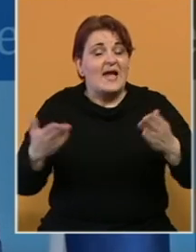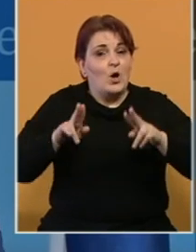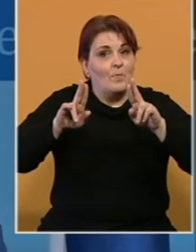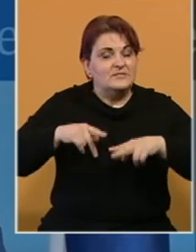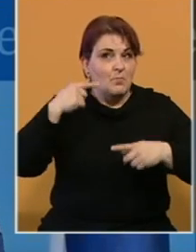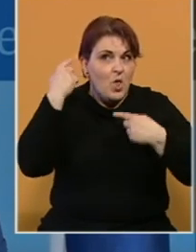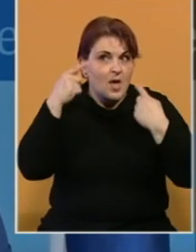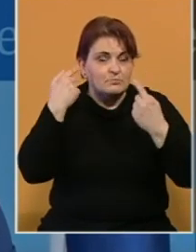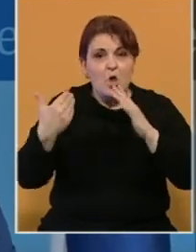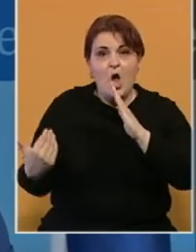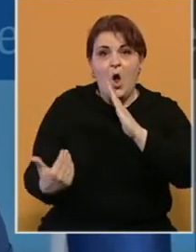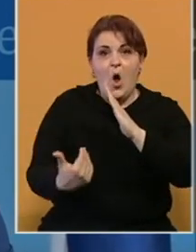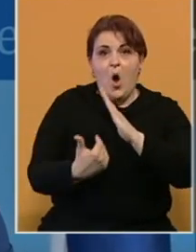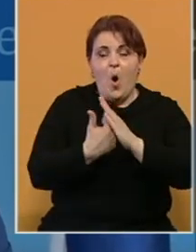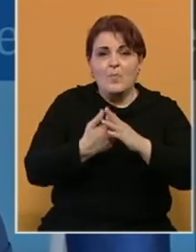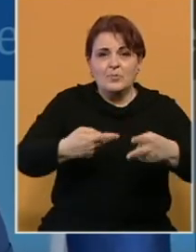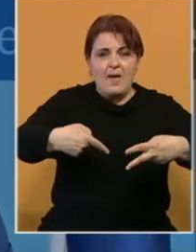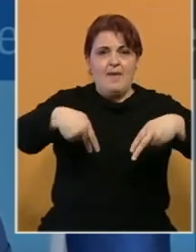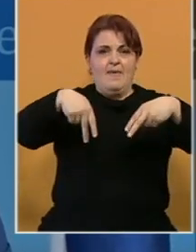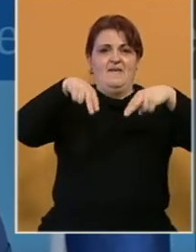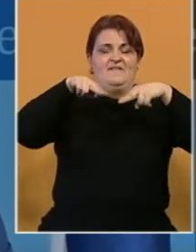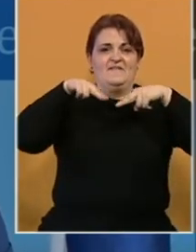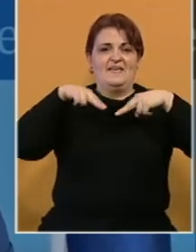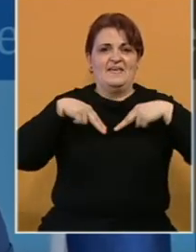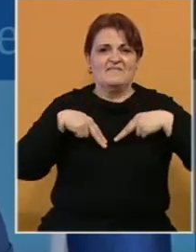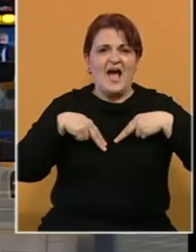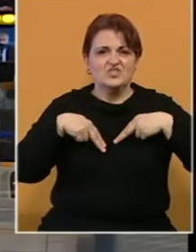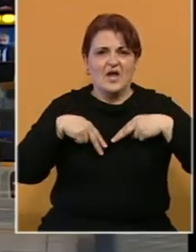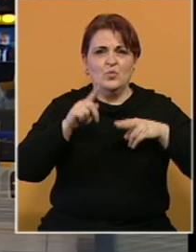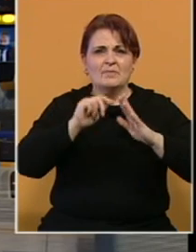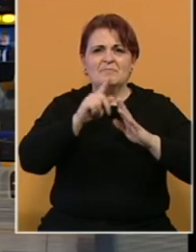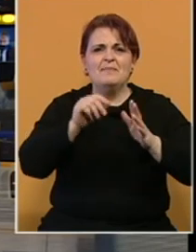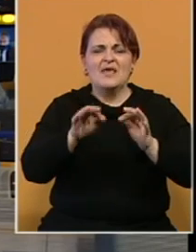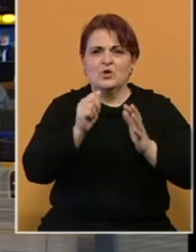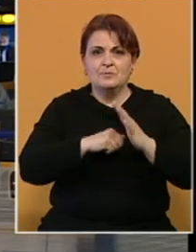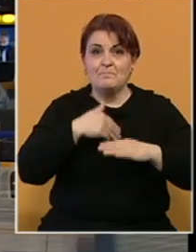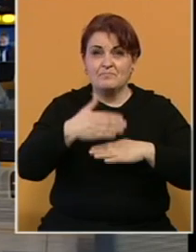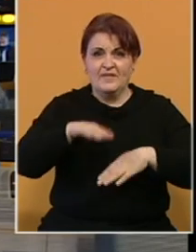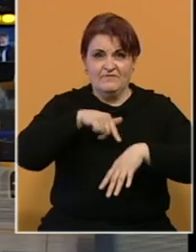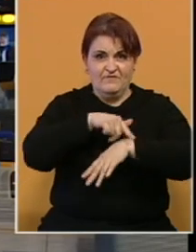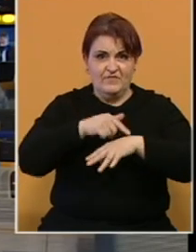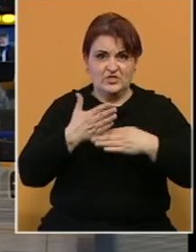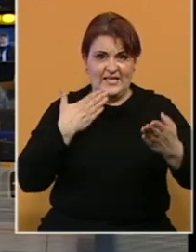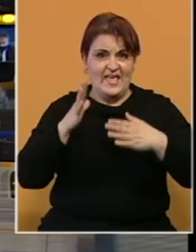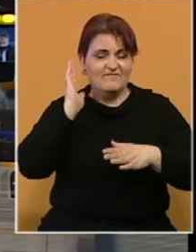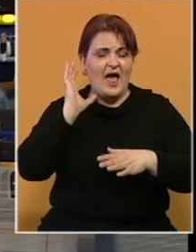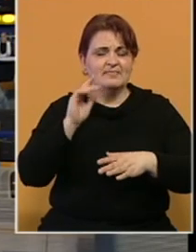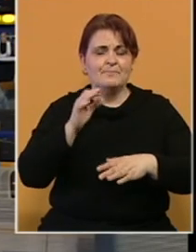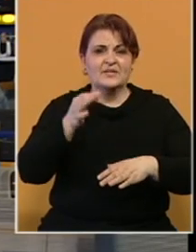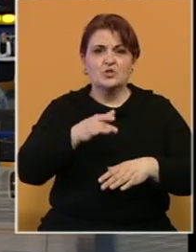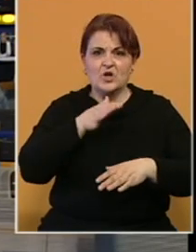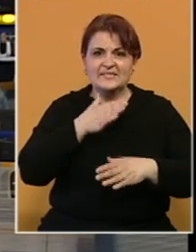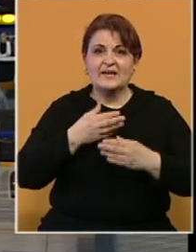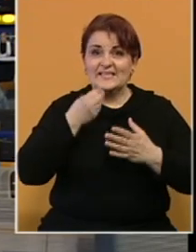mogli razmišljati ponovo o posljedičnom vraćanju određenih pooštrenih mjera. Nakon višečasovnog zasjedanja vlade kantona